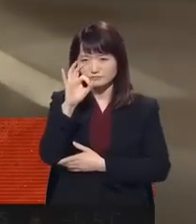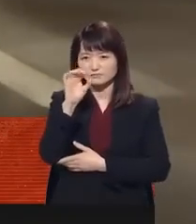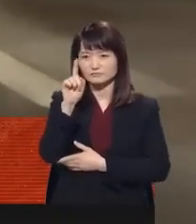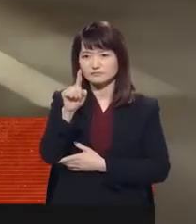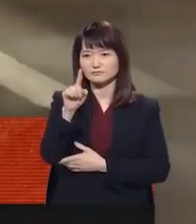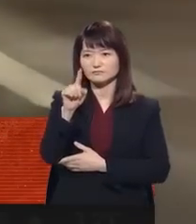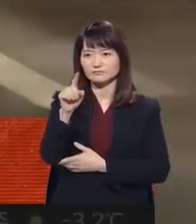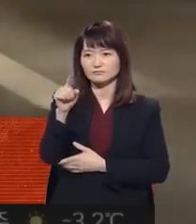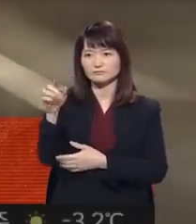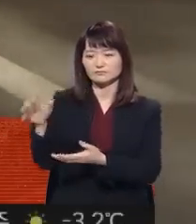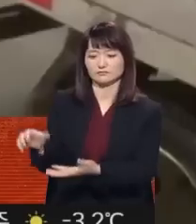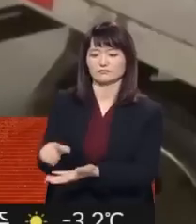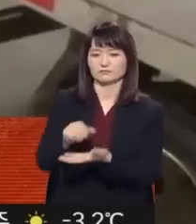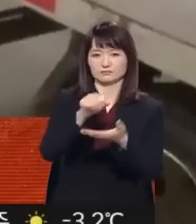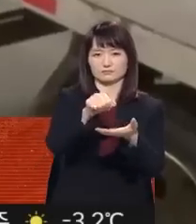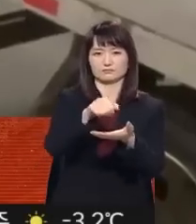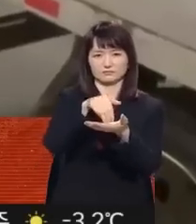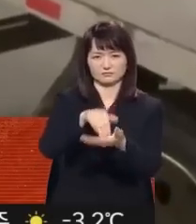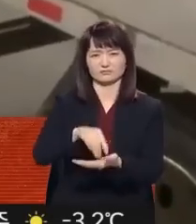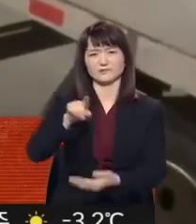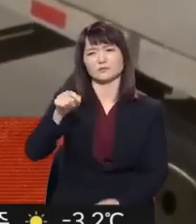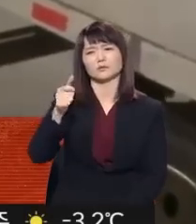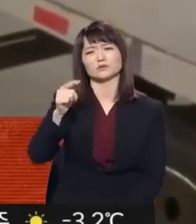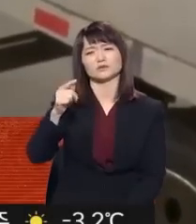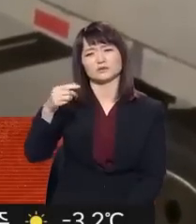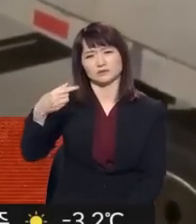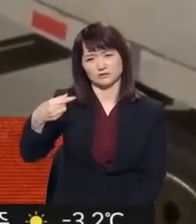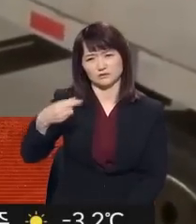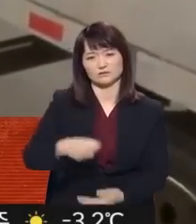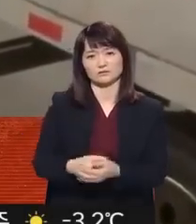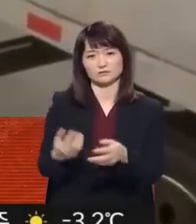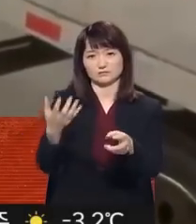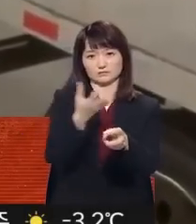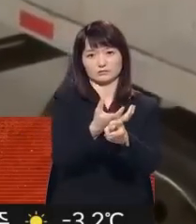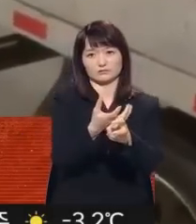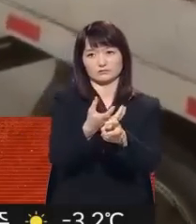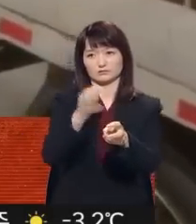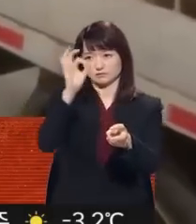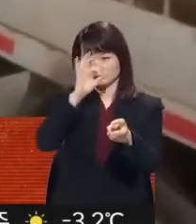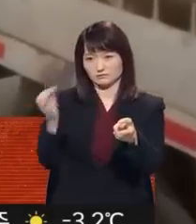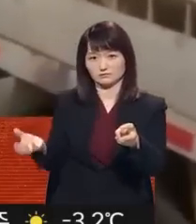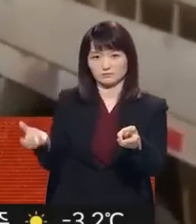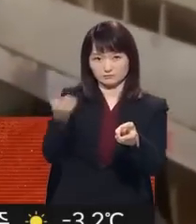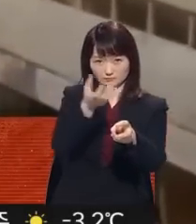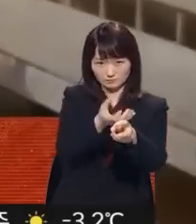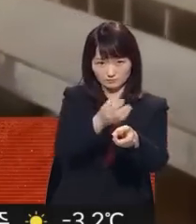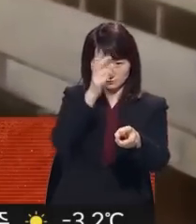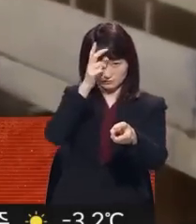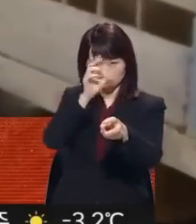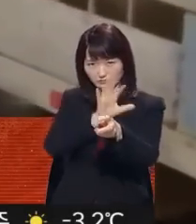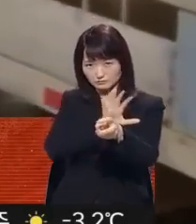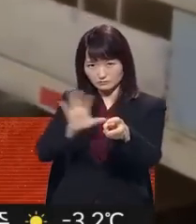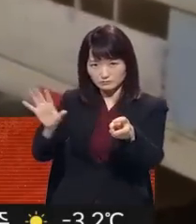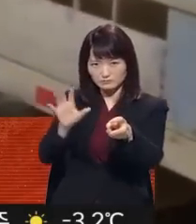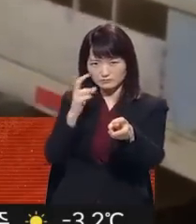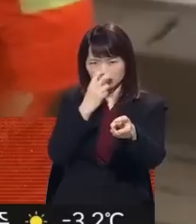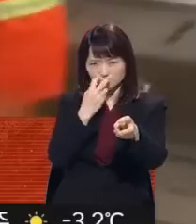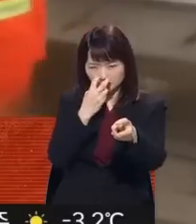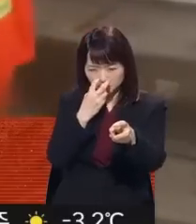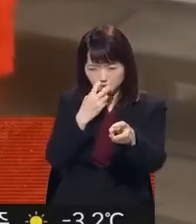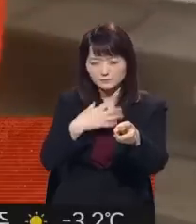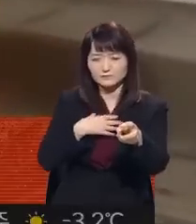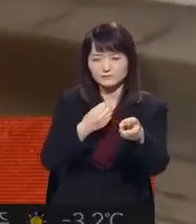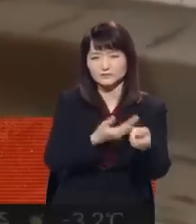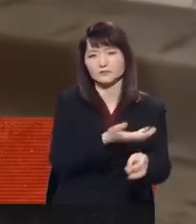한 마리의 무려 150kg에 달했다고 합니다 트럭이 다시 실린 돼지들은 경찰에 호위까지 받으면서 안전이 옮겨졌다고